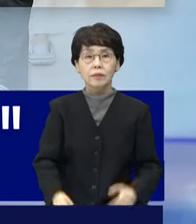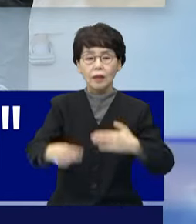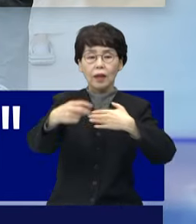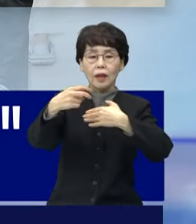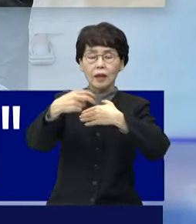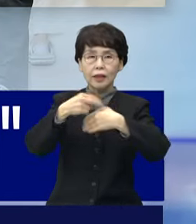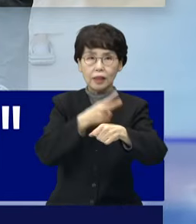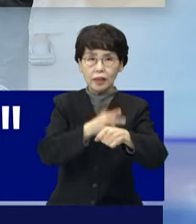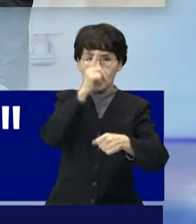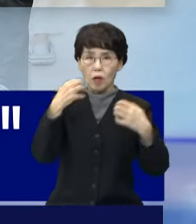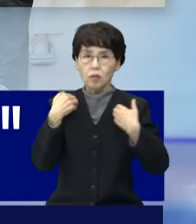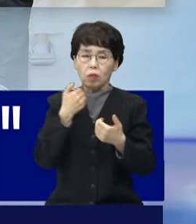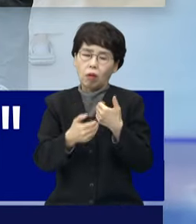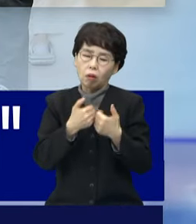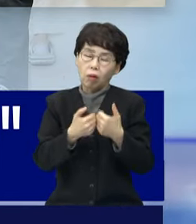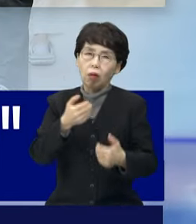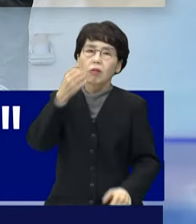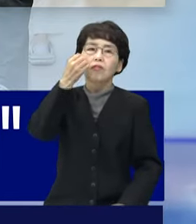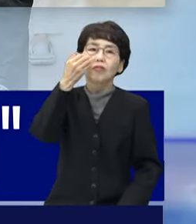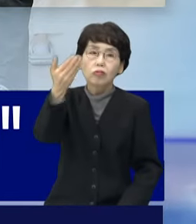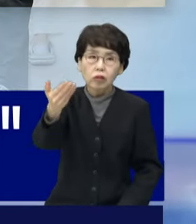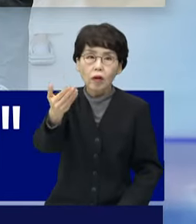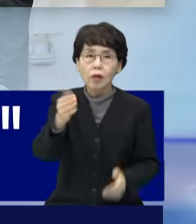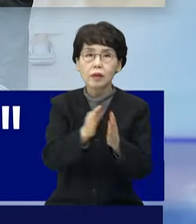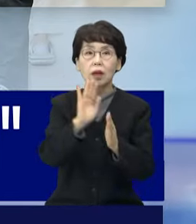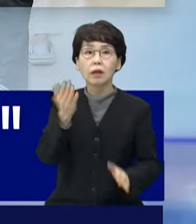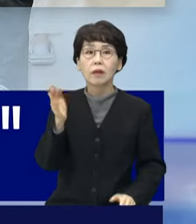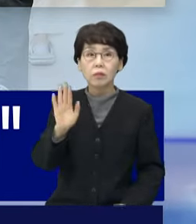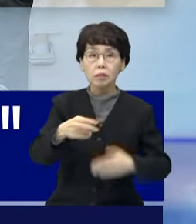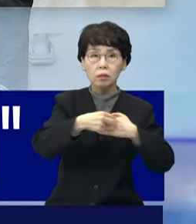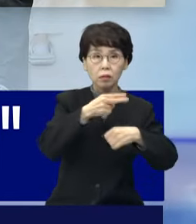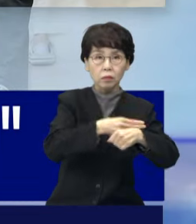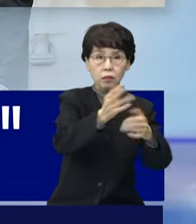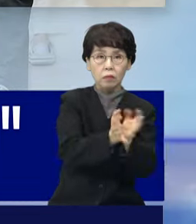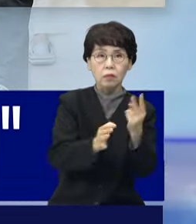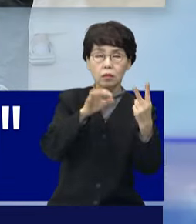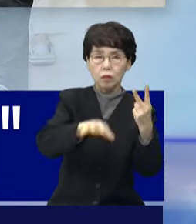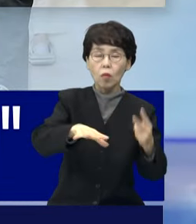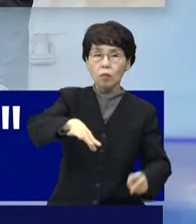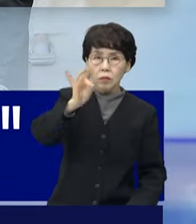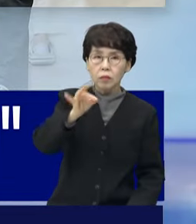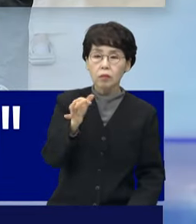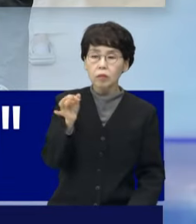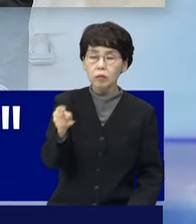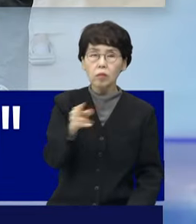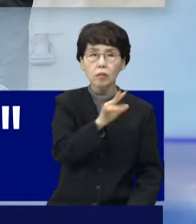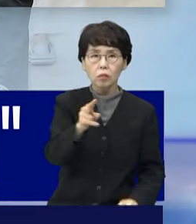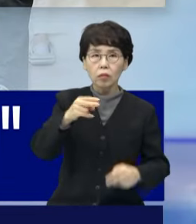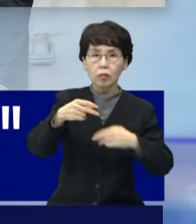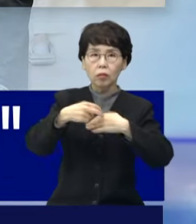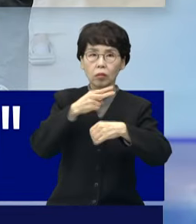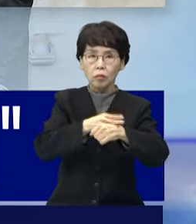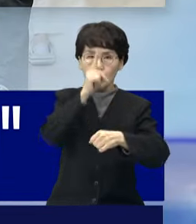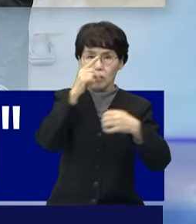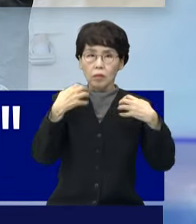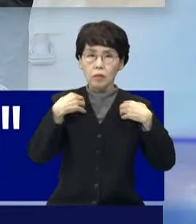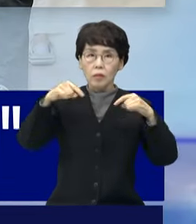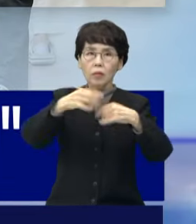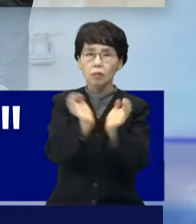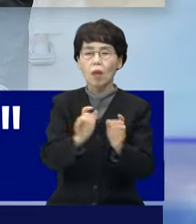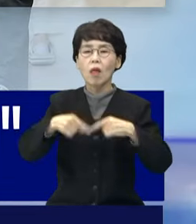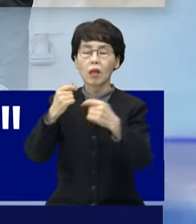네, 의정 갈등이 9개월째 접어든 상황에서 의사단체 두 곳이 처음으로 여야 의정 협의체에